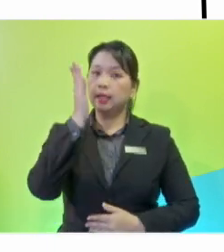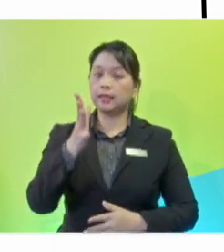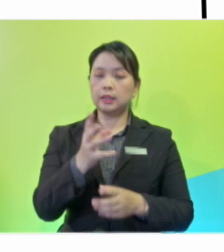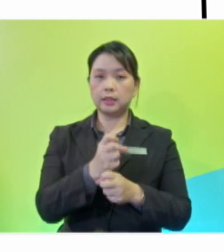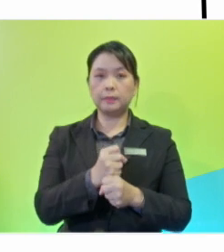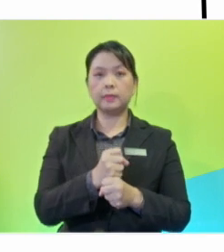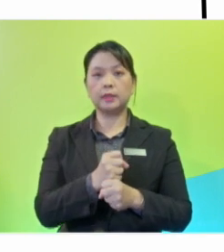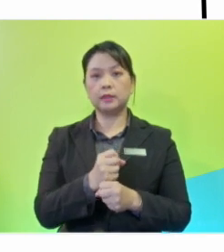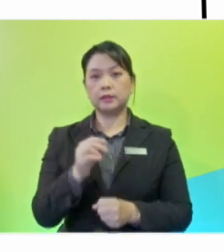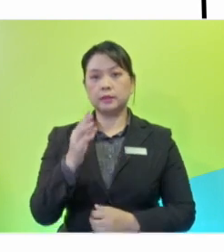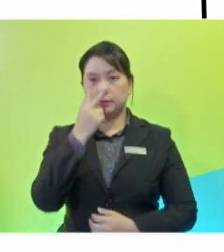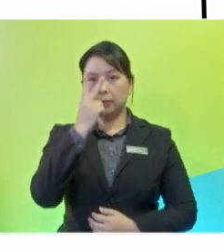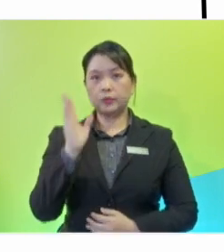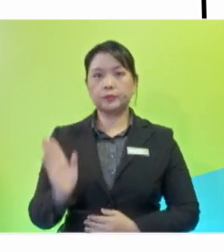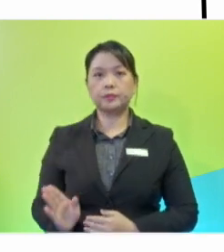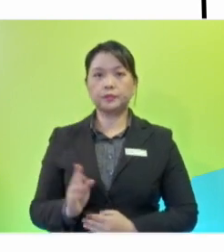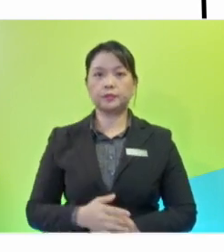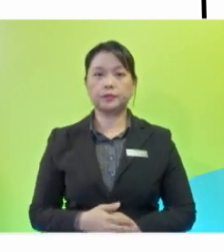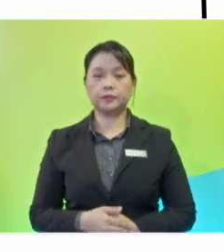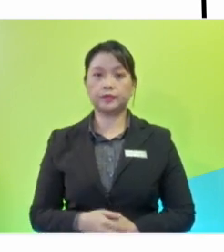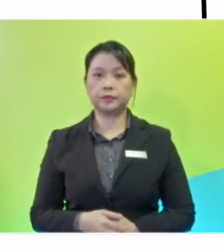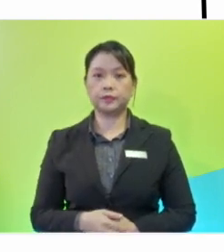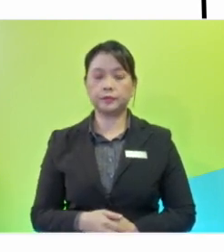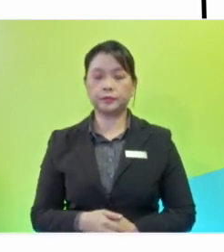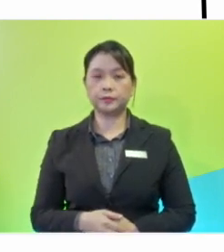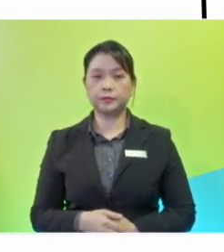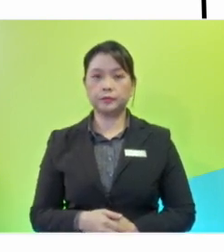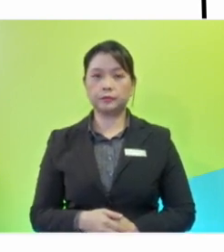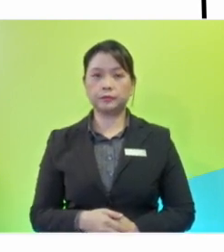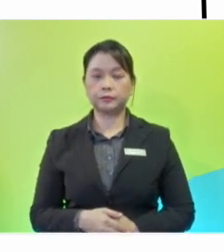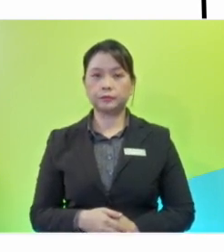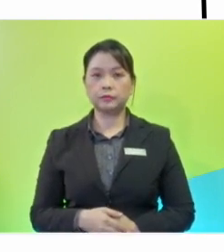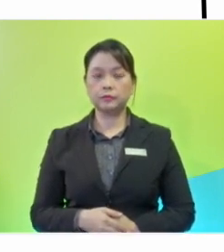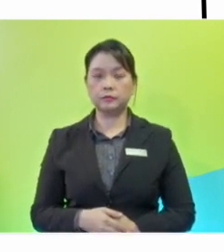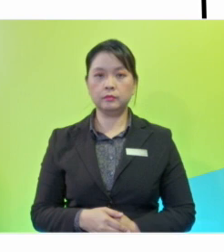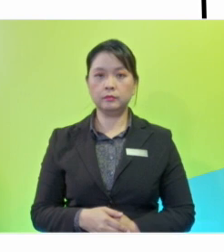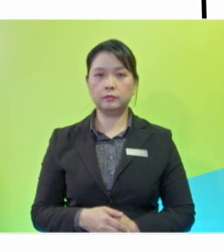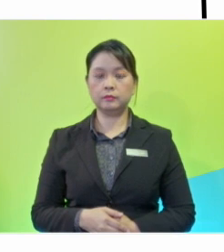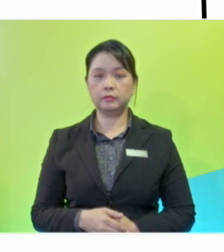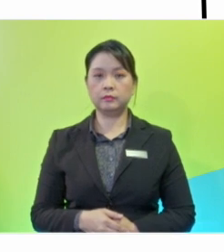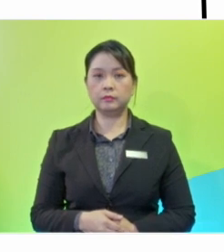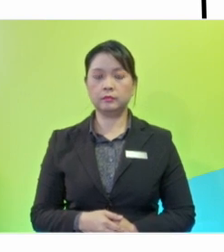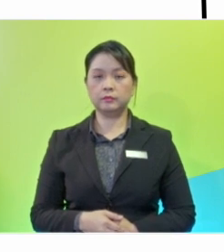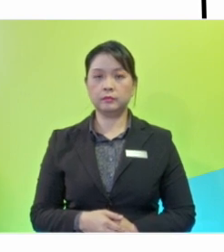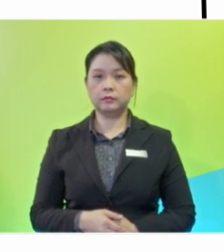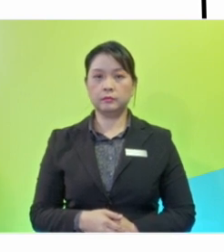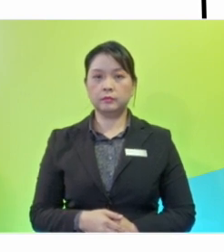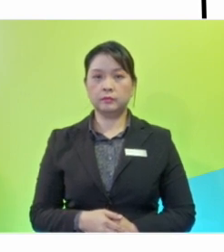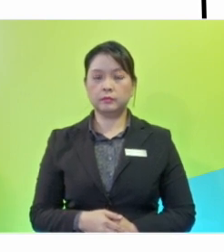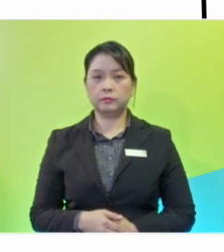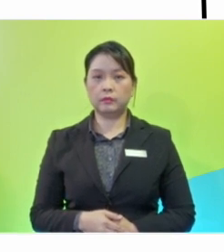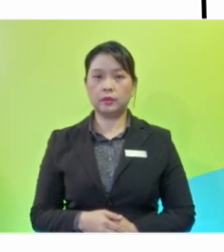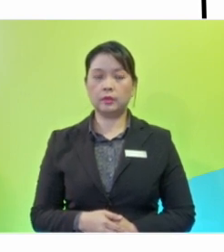bagi Q + 2 tolak kosong Oke kita dapat Y = 2 per Q + 2